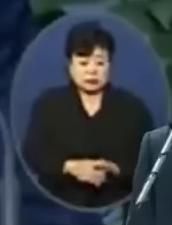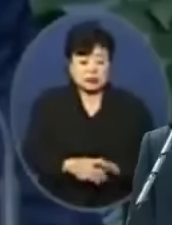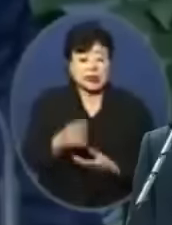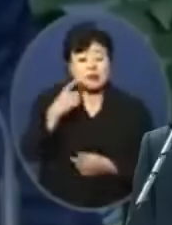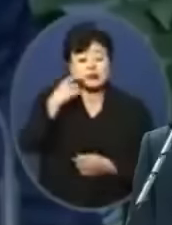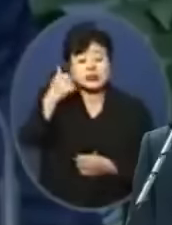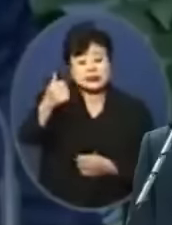목사님